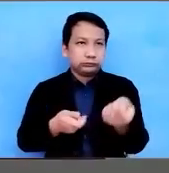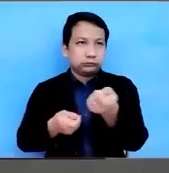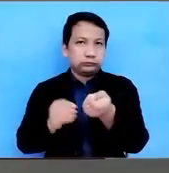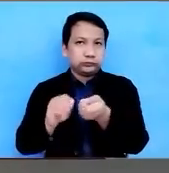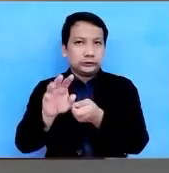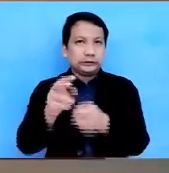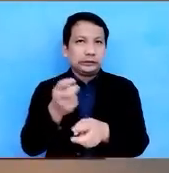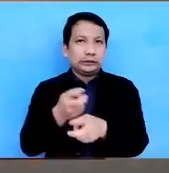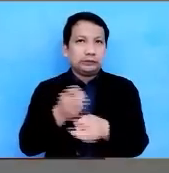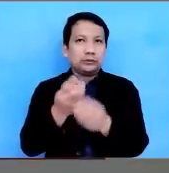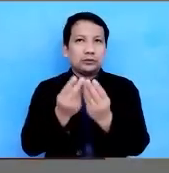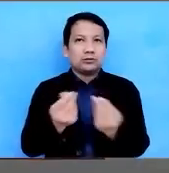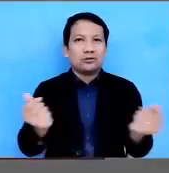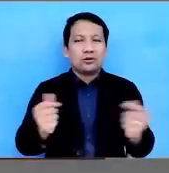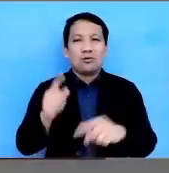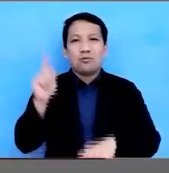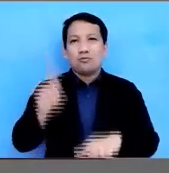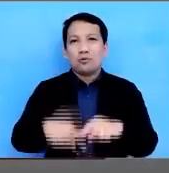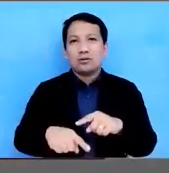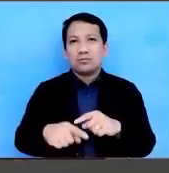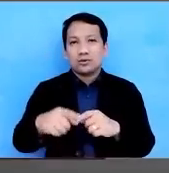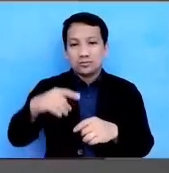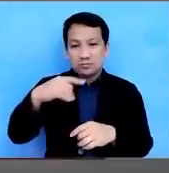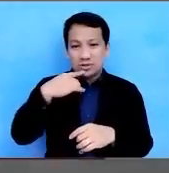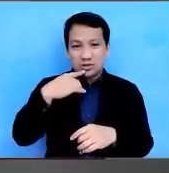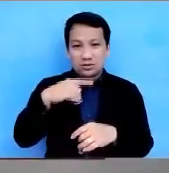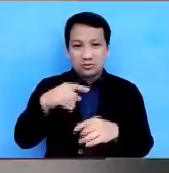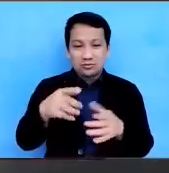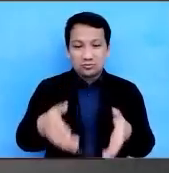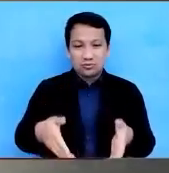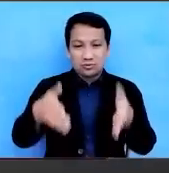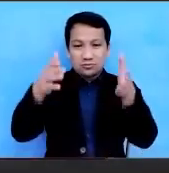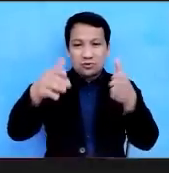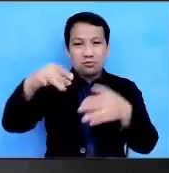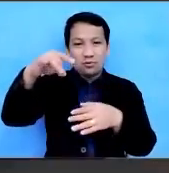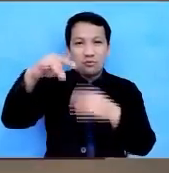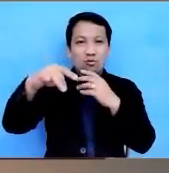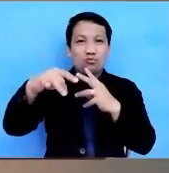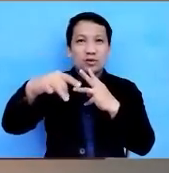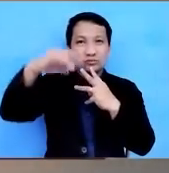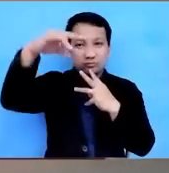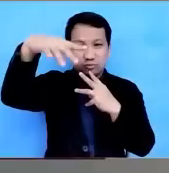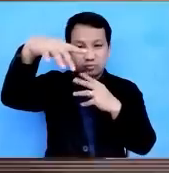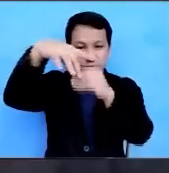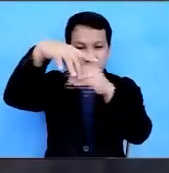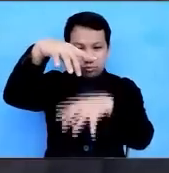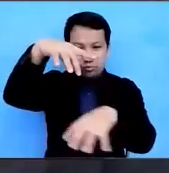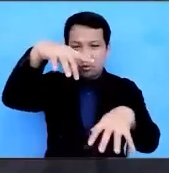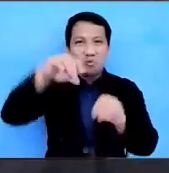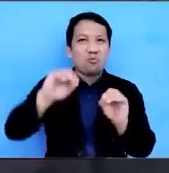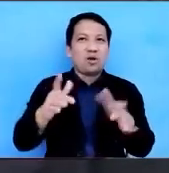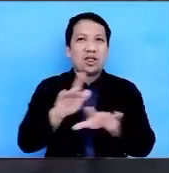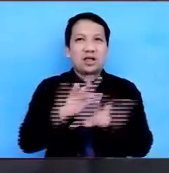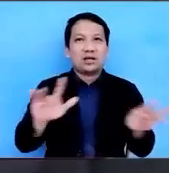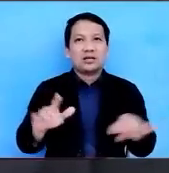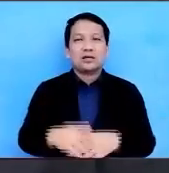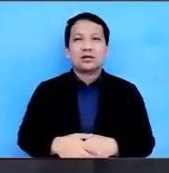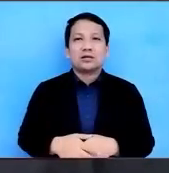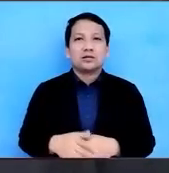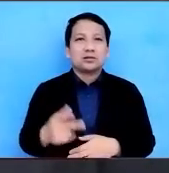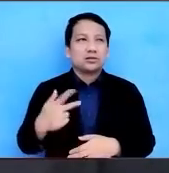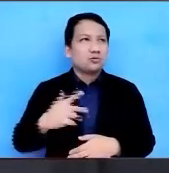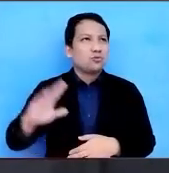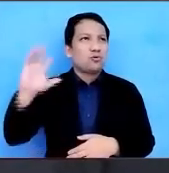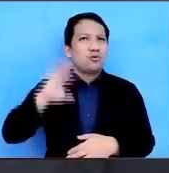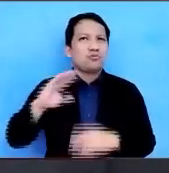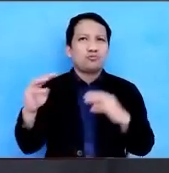bombero, lalo't wala palang water sprinkler ang gusali. Aminado naman dyan ang PhilPost. Nung nagkaroon ng war, noong